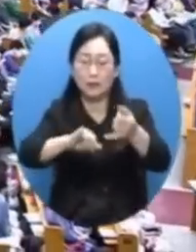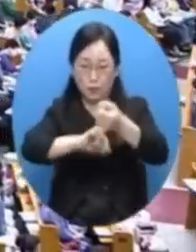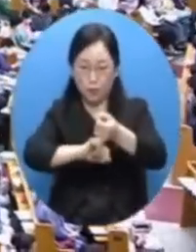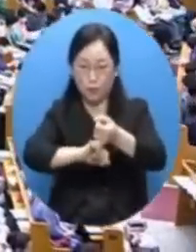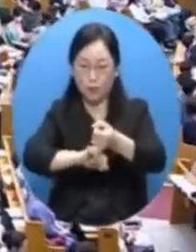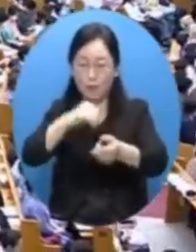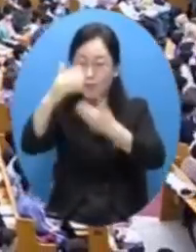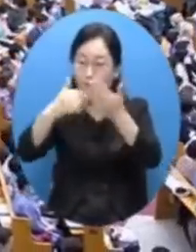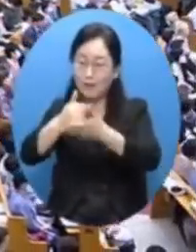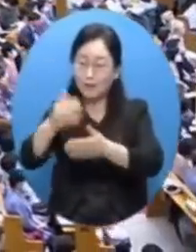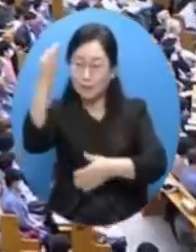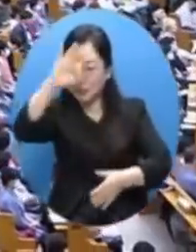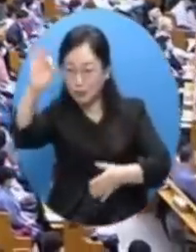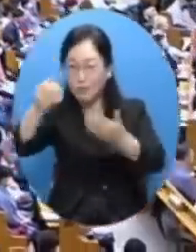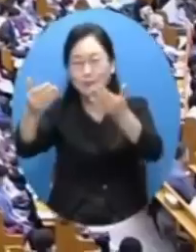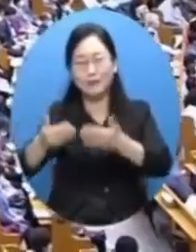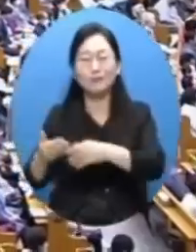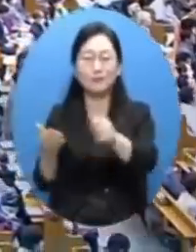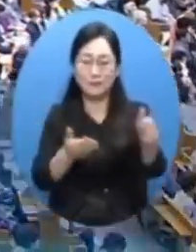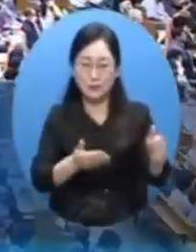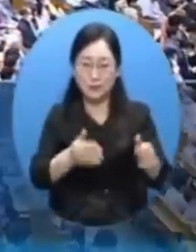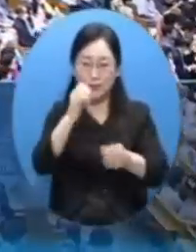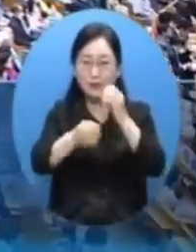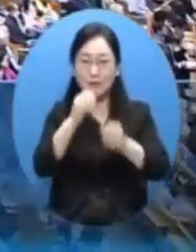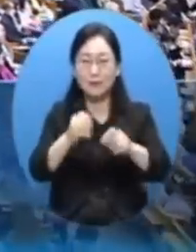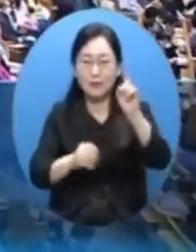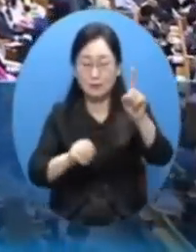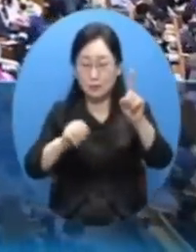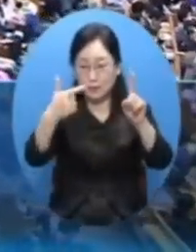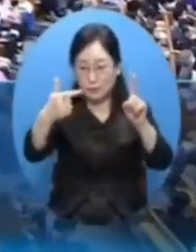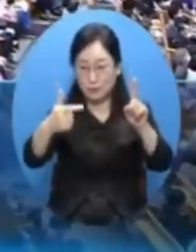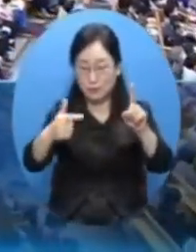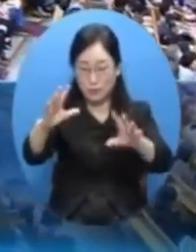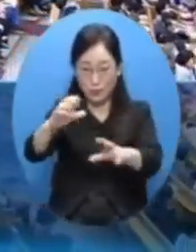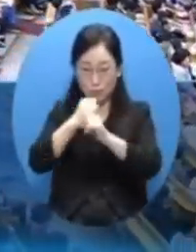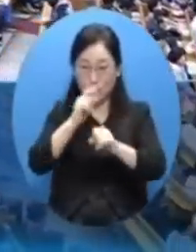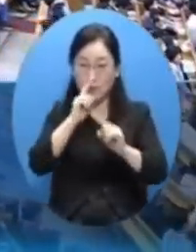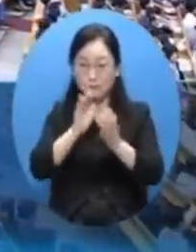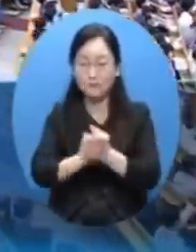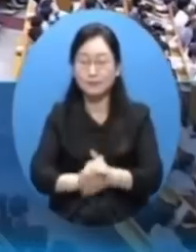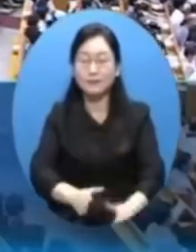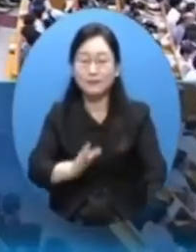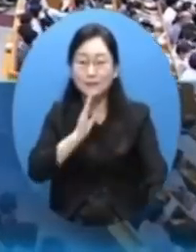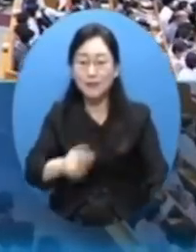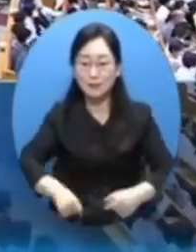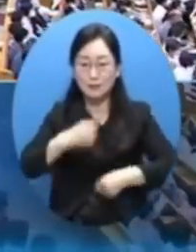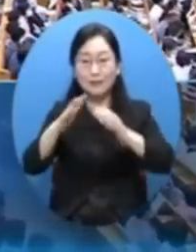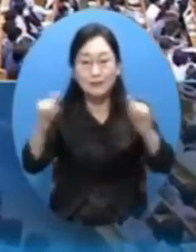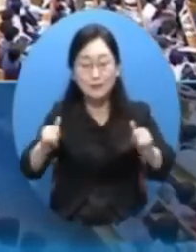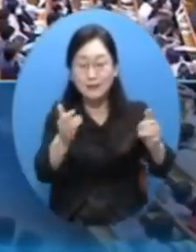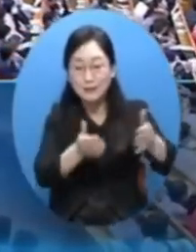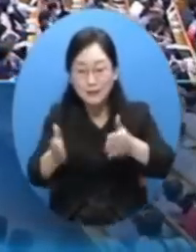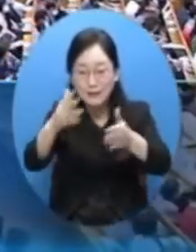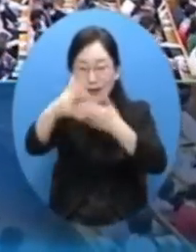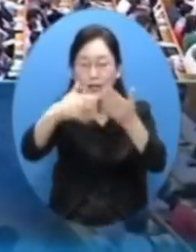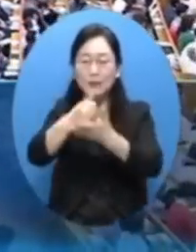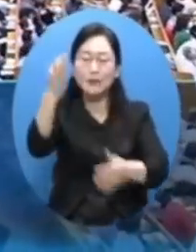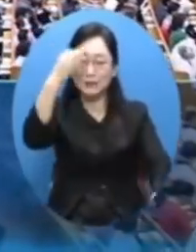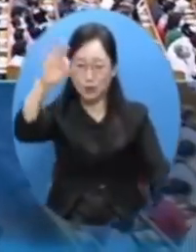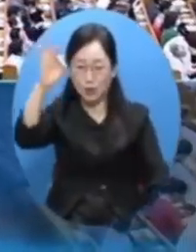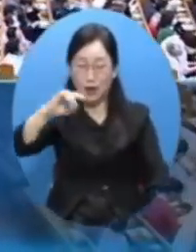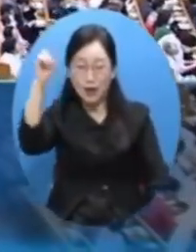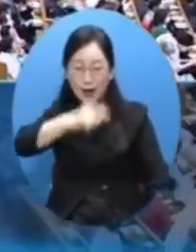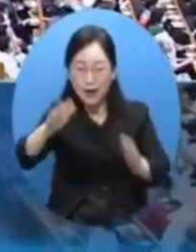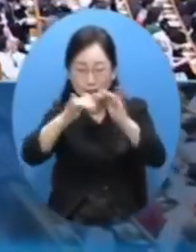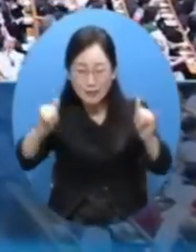인정받는 삶을 살아가시길 바랍니다. 그래서 시편 1편 이렇게 결론지어 말씀합니다. 무릇 의인들의 길은 여호와께서 인정하시나 악인들의